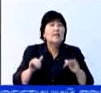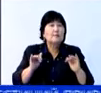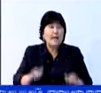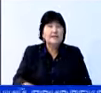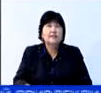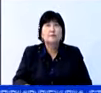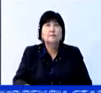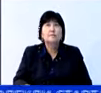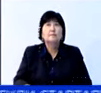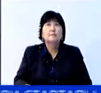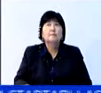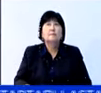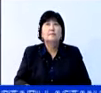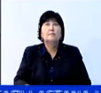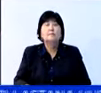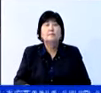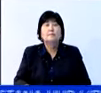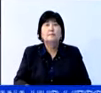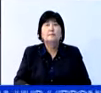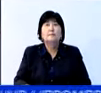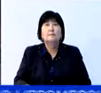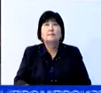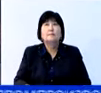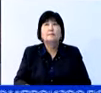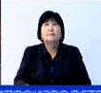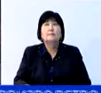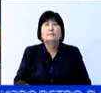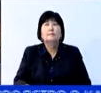Бахыт Калыбаева, Акимжан Жолтаев, Алмат Мендыбаев, Торихан Кожахметов, телеканал «КЗЛ». Да.